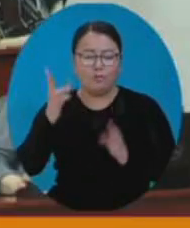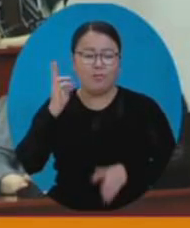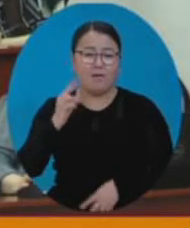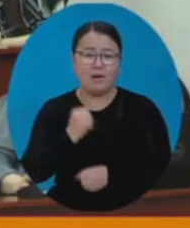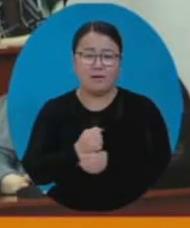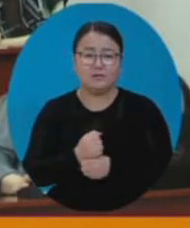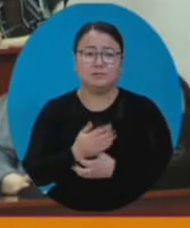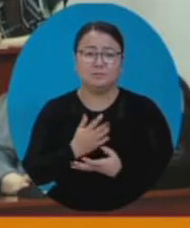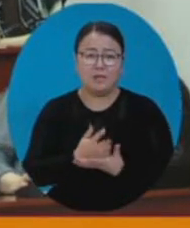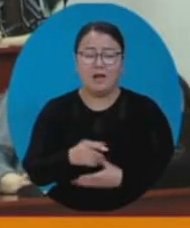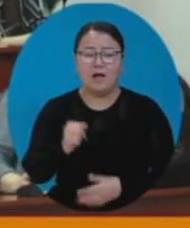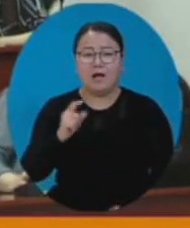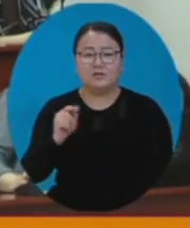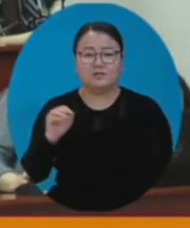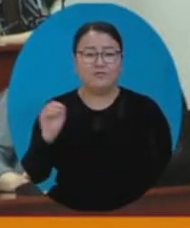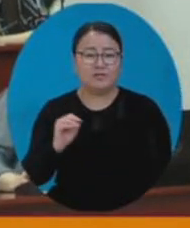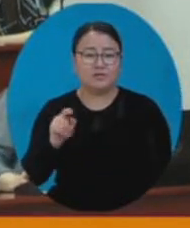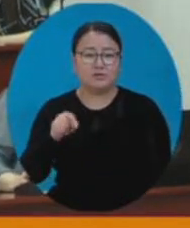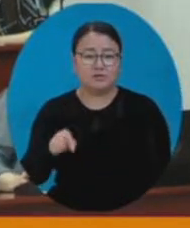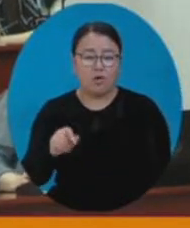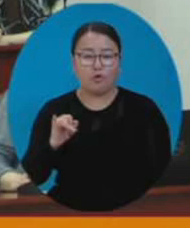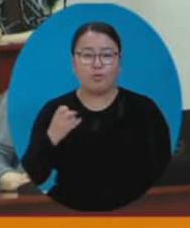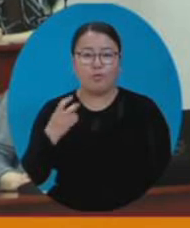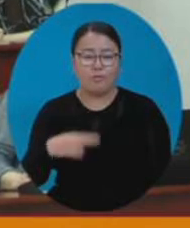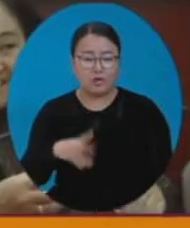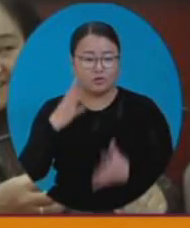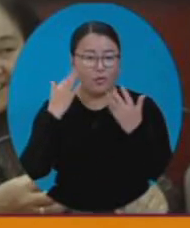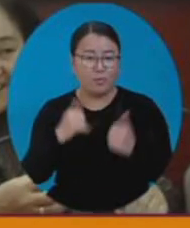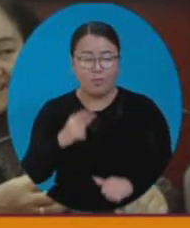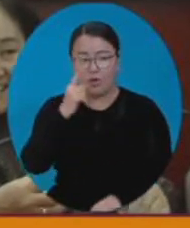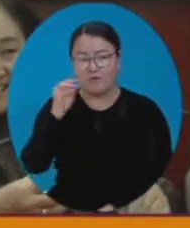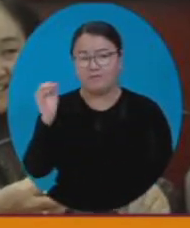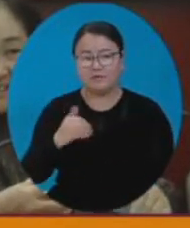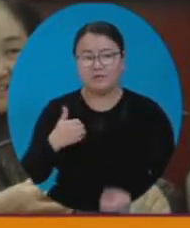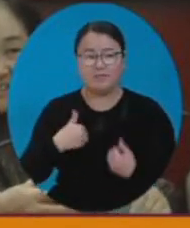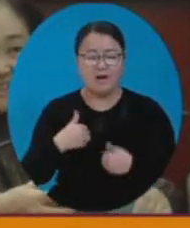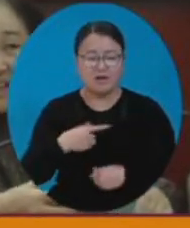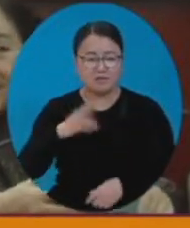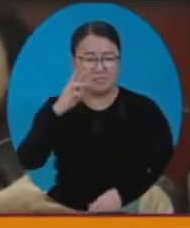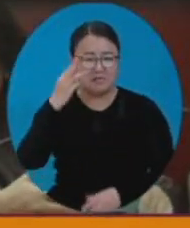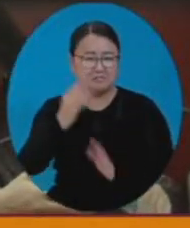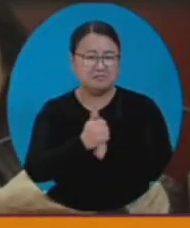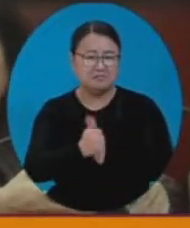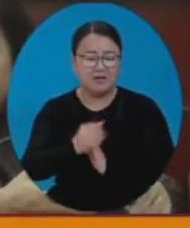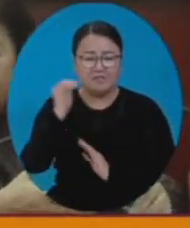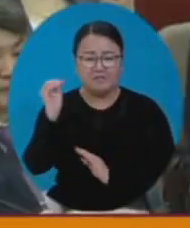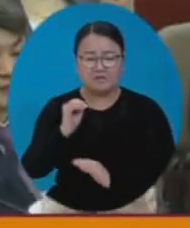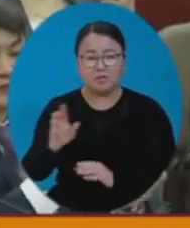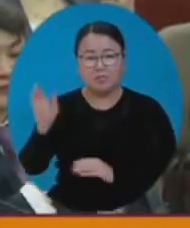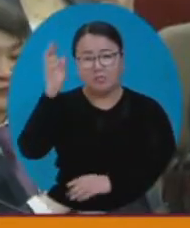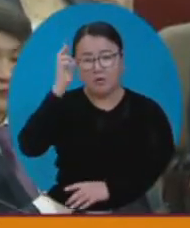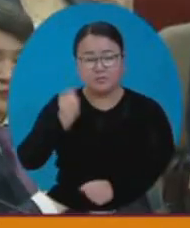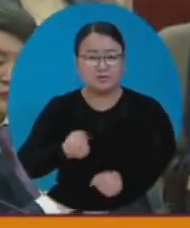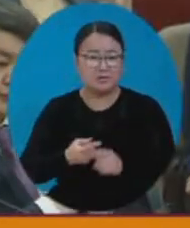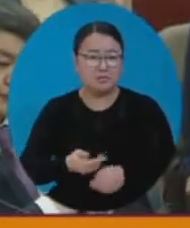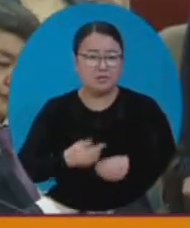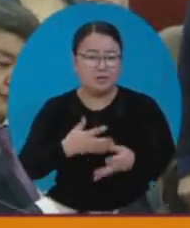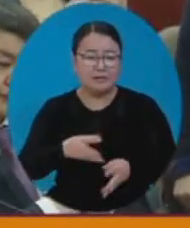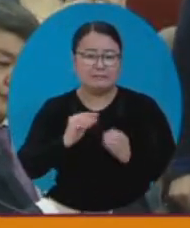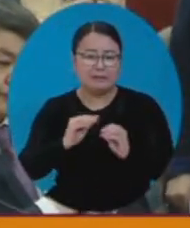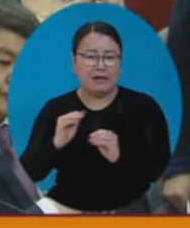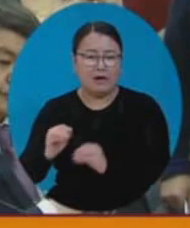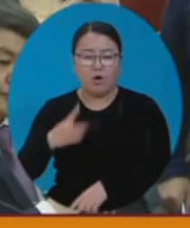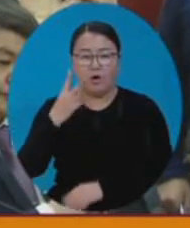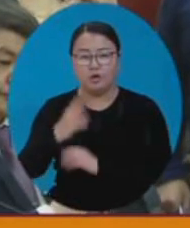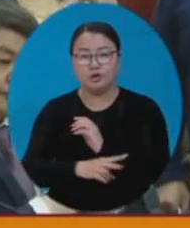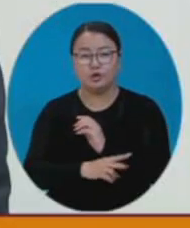байна. Тэгвэл Азийн физикийн олимпиадыг зохион байгуулахтай холбоотой Монголын физикийн багш нарын мэдлэг чадвар, физикийн боловсролыг дээшлүүлэх зах арга зүйн сургалтыг 2